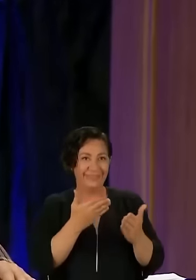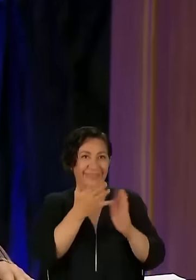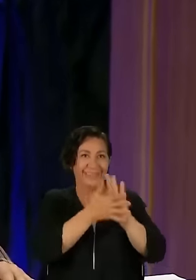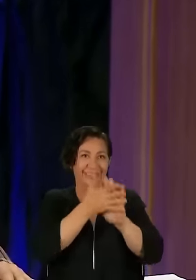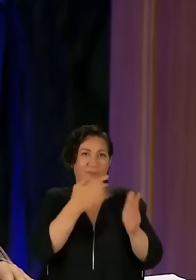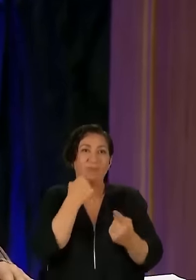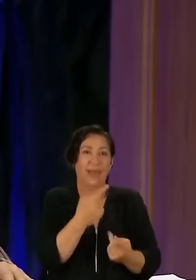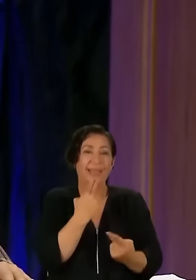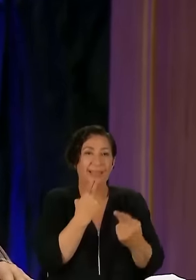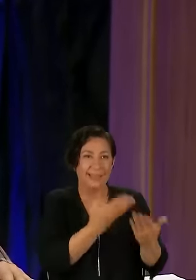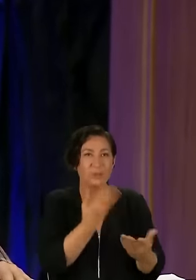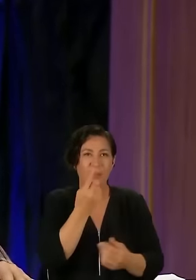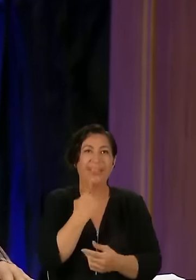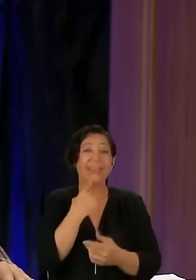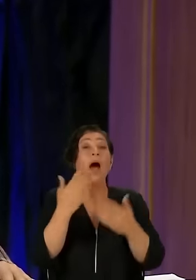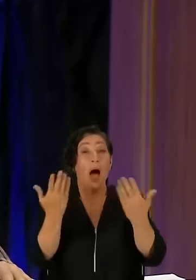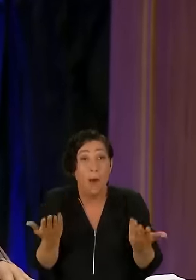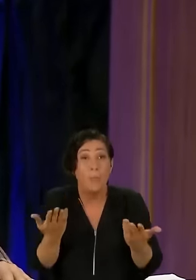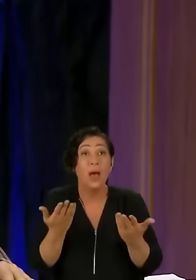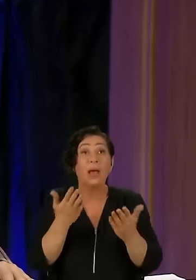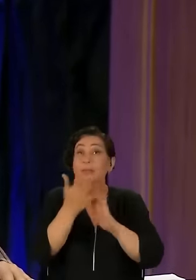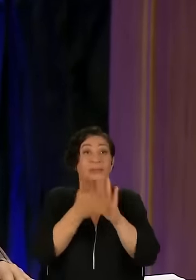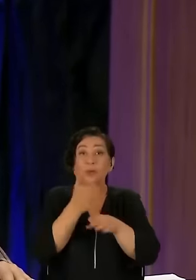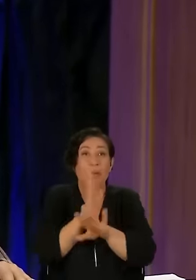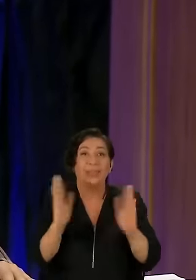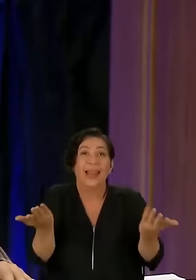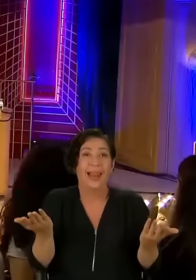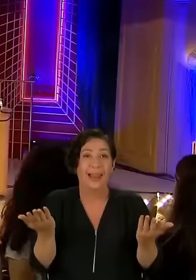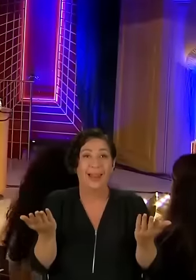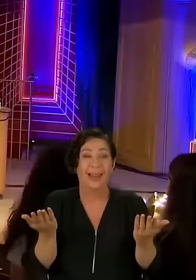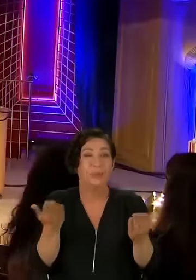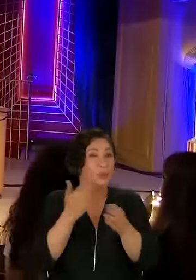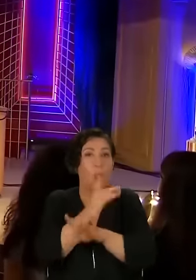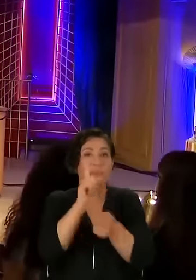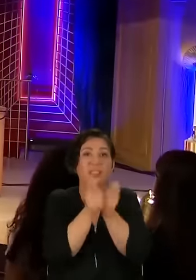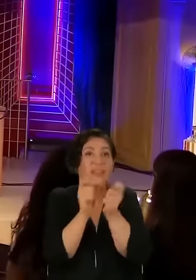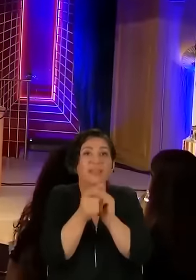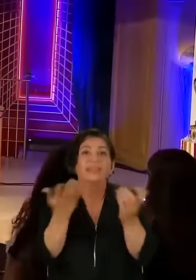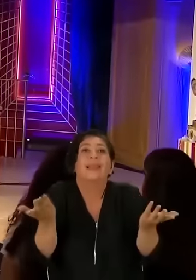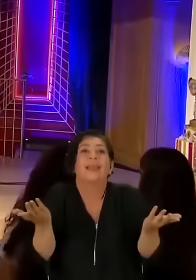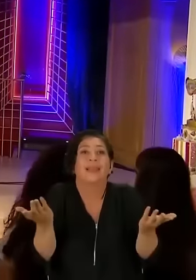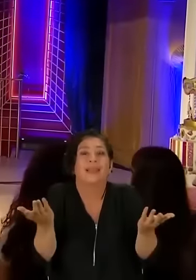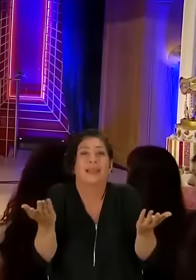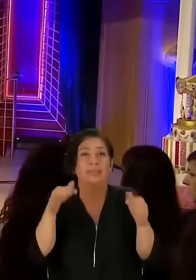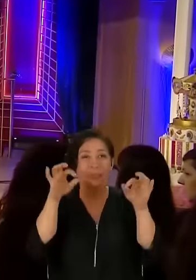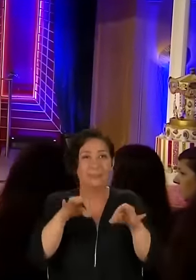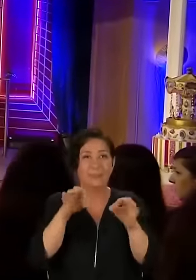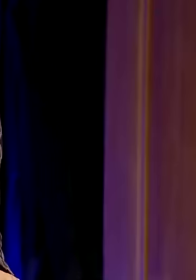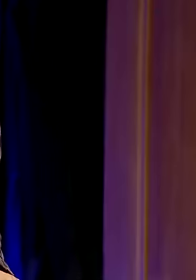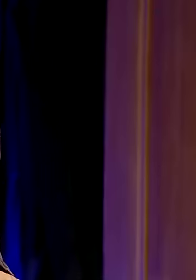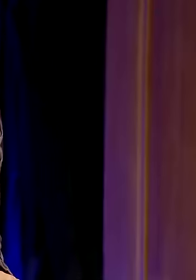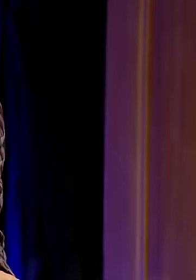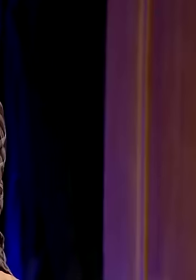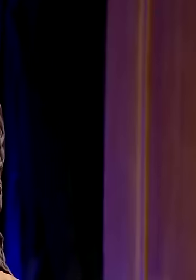çeviriyi yaptığını söyleyen hanım. Çok tatlı bir hanım ama yaptığı şey doğru değil. Doğru bir çeviri yapmıyor. Bunun için şimdi